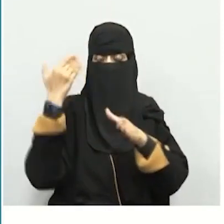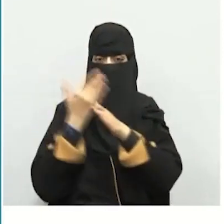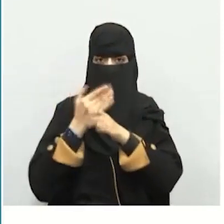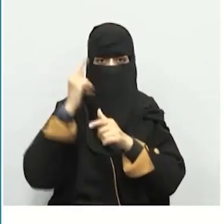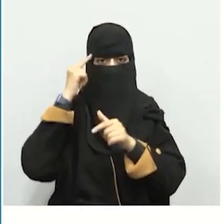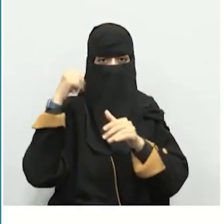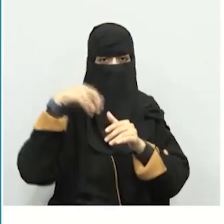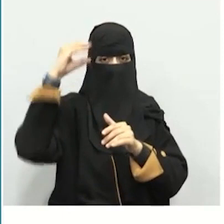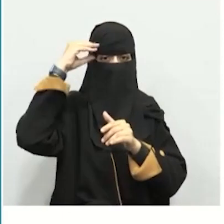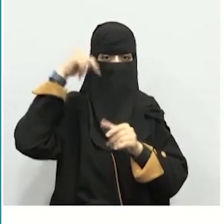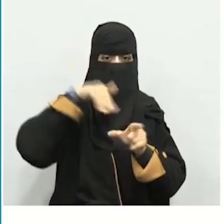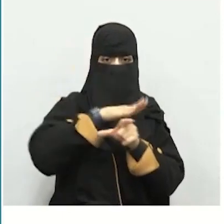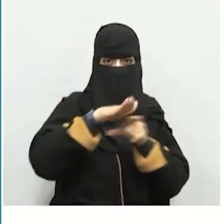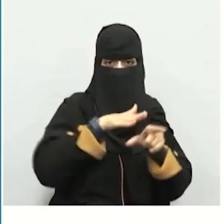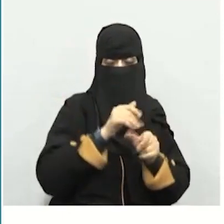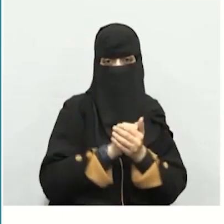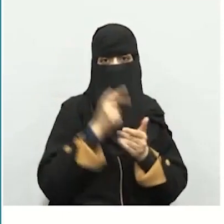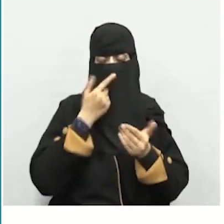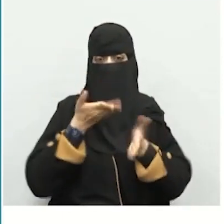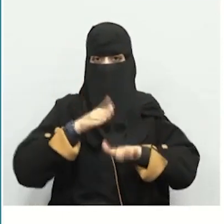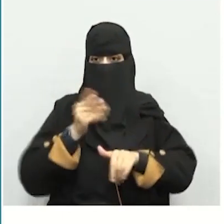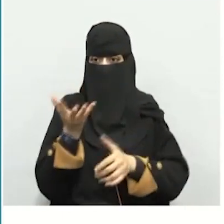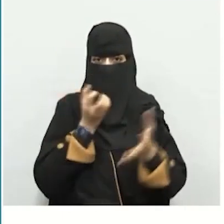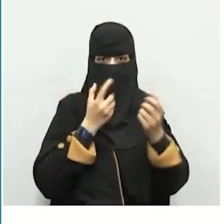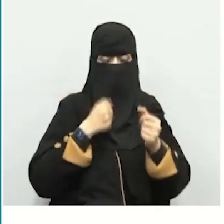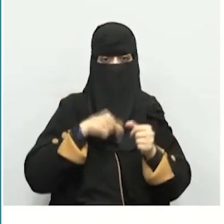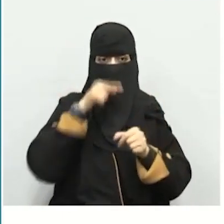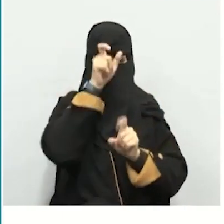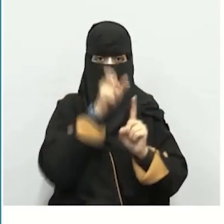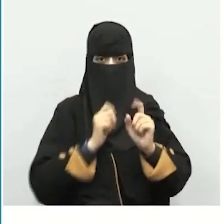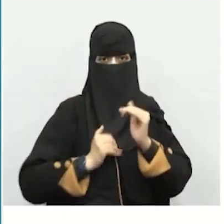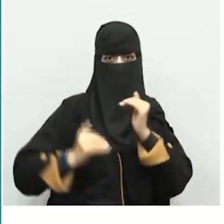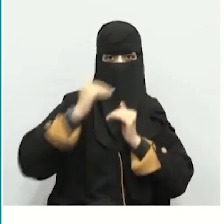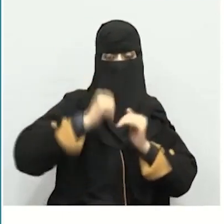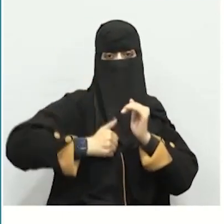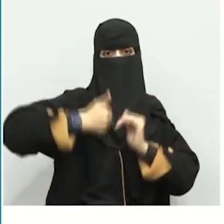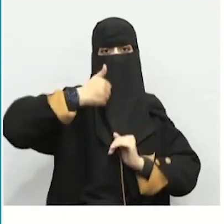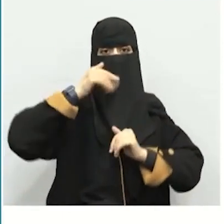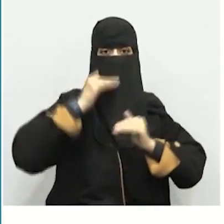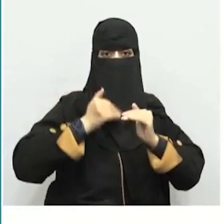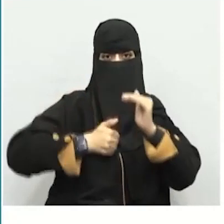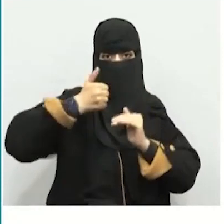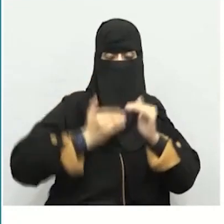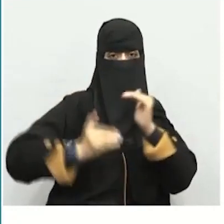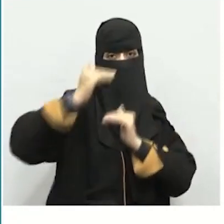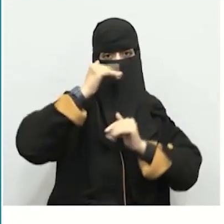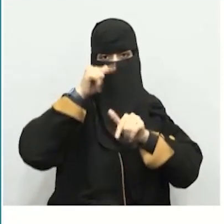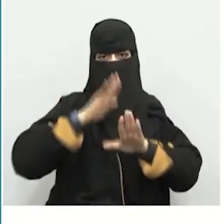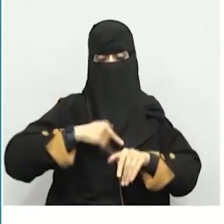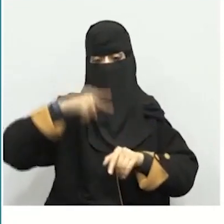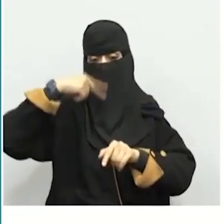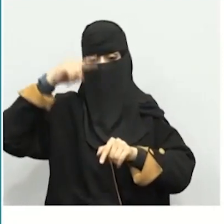ذاكرة الوطن. أحسنتم. ومنه يستلهم المواطن الفخر والاعتزاز. ومن الأمثلة على